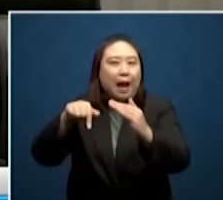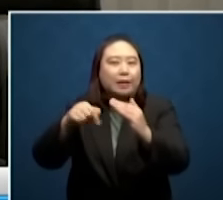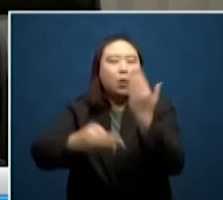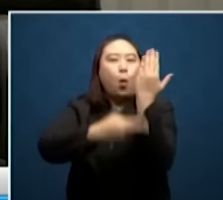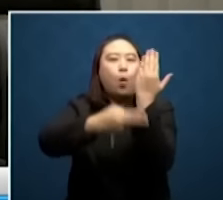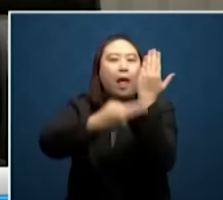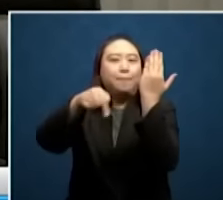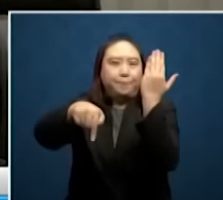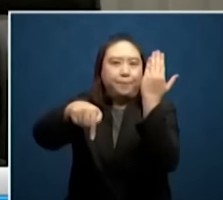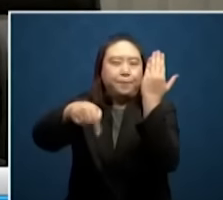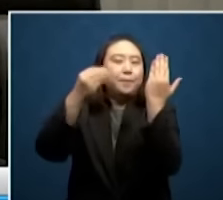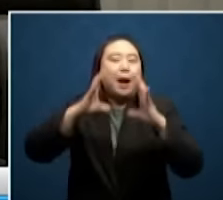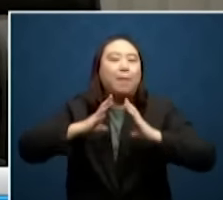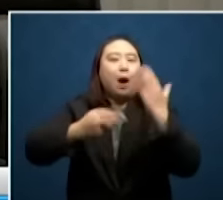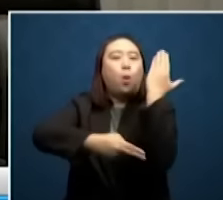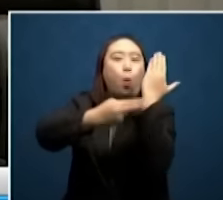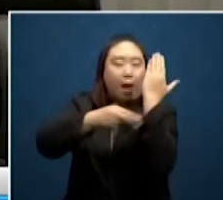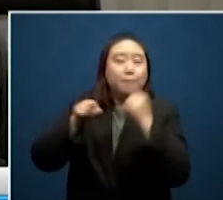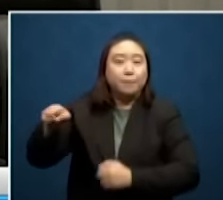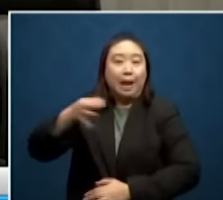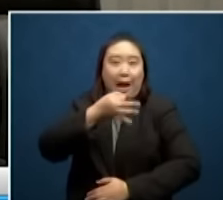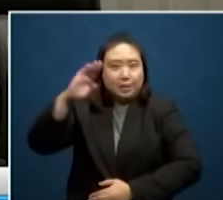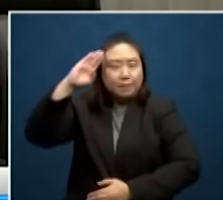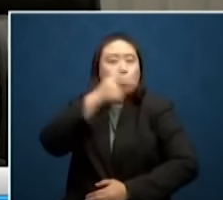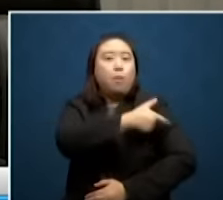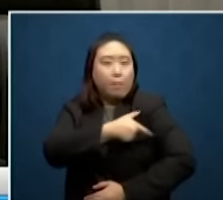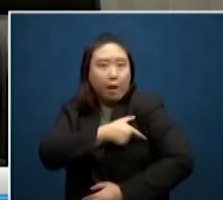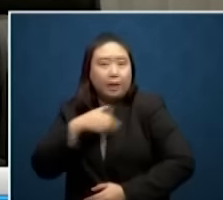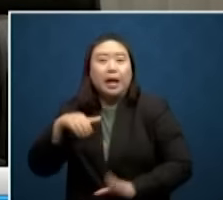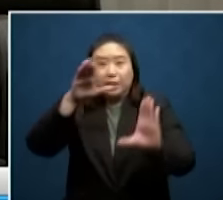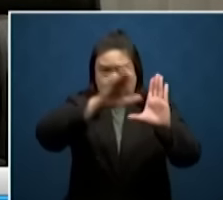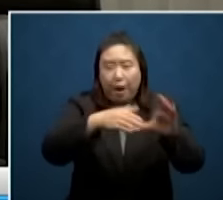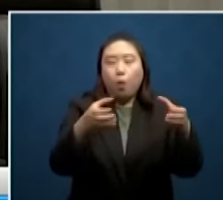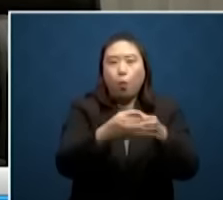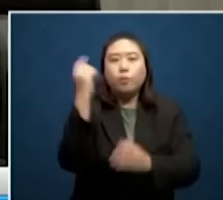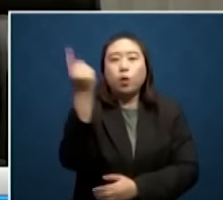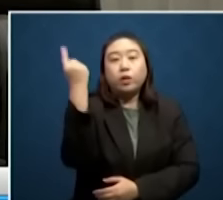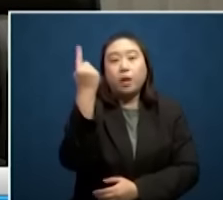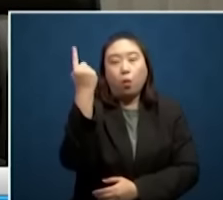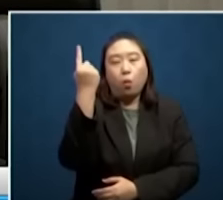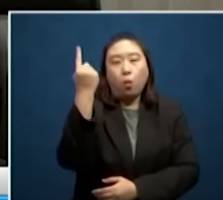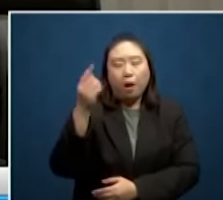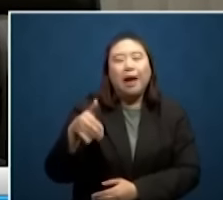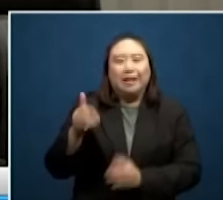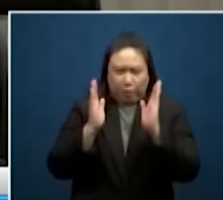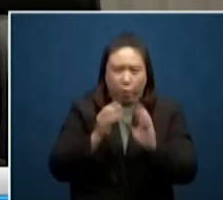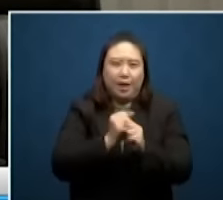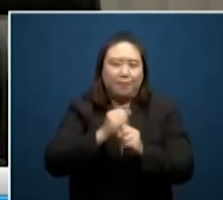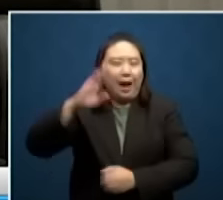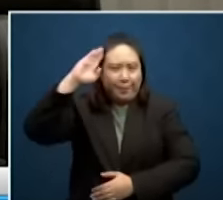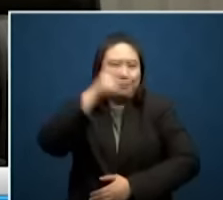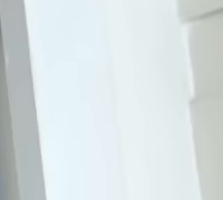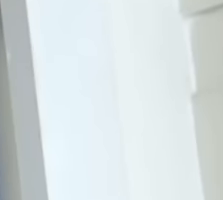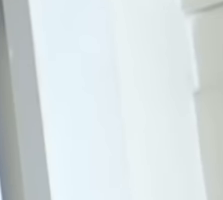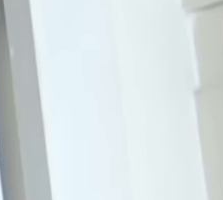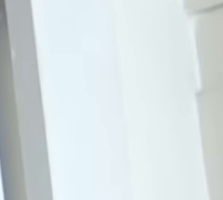ทำหน้าที่ดังนั้นจึงมองว่าการอภิปรายเรื่องของการเลือกสว.ชุดใหม่นี้เป็นเพียงแค่การแฉกกกต.มากกว่าค่ะ